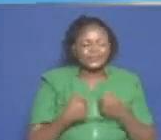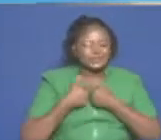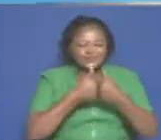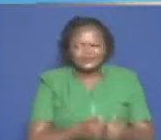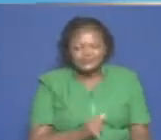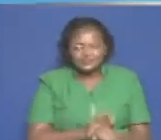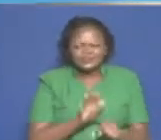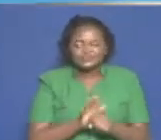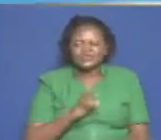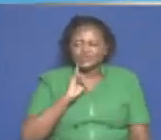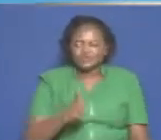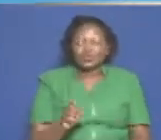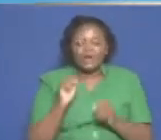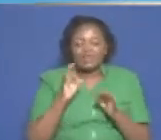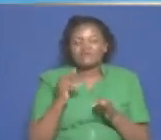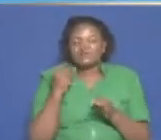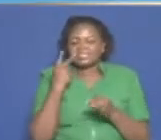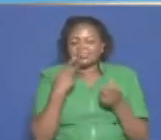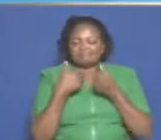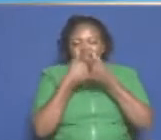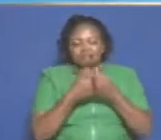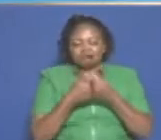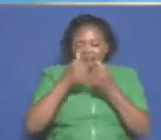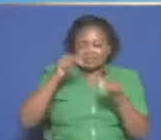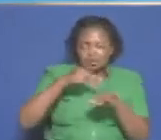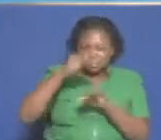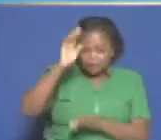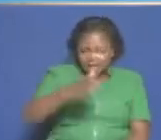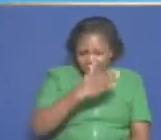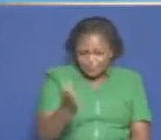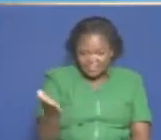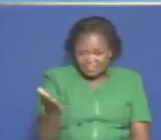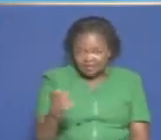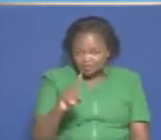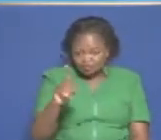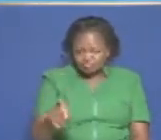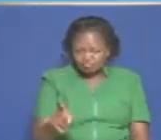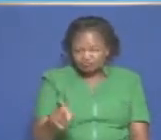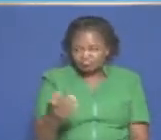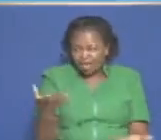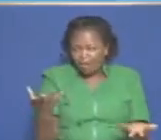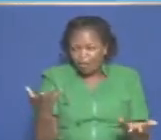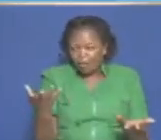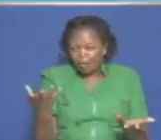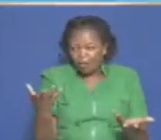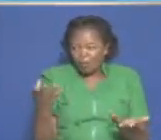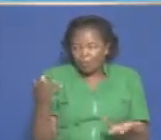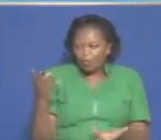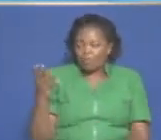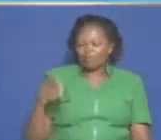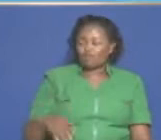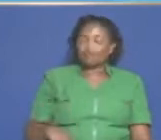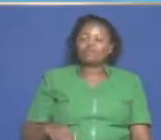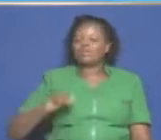hivyo kama unaona changamoto hizi katika bunge la kitaifa, swali je, itakuwaje katika uwakilishi wa wadi? Itakuwa